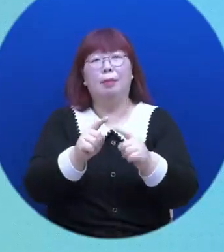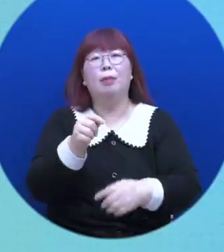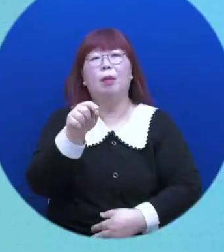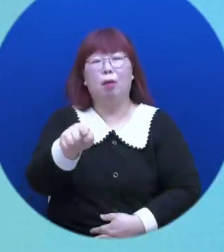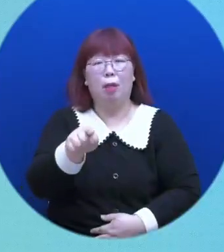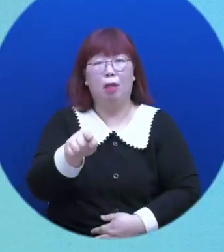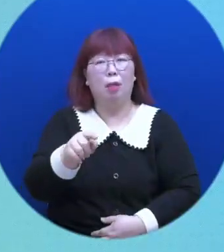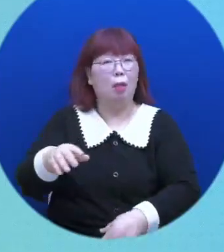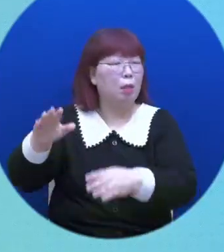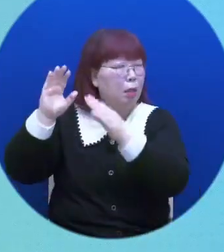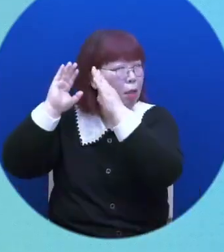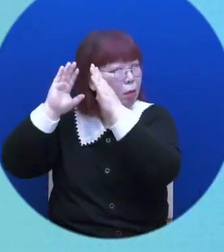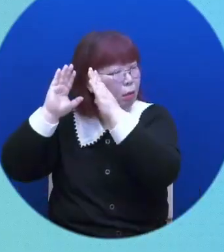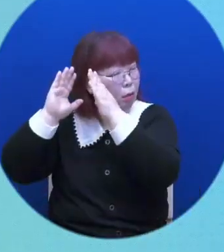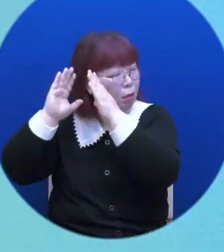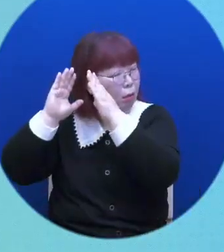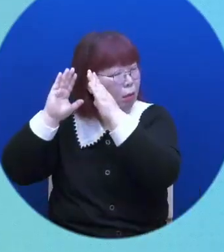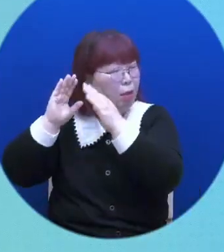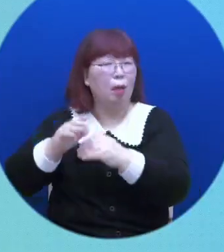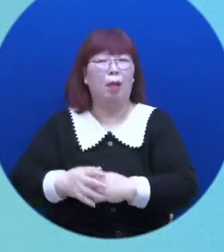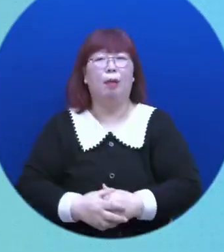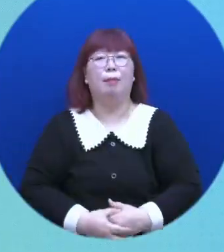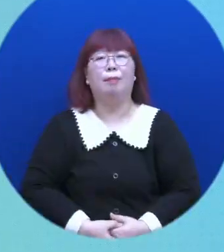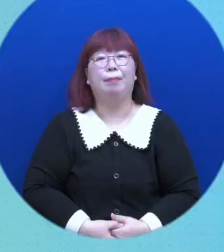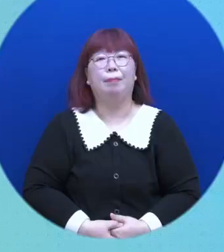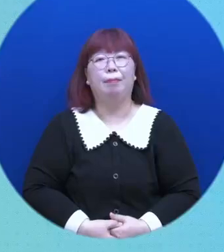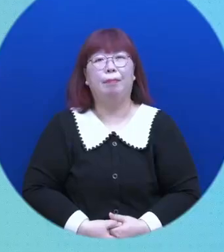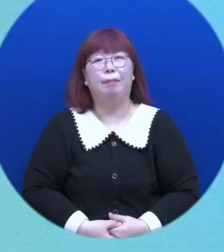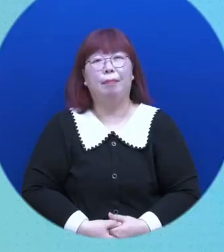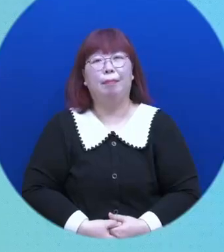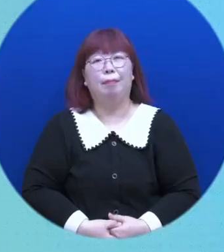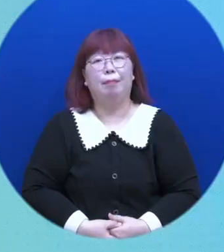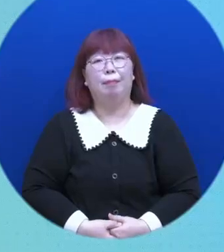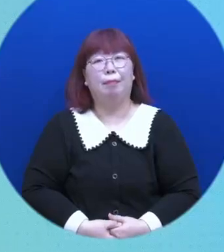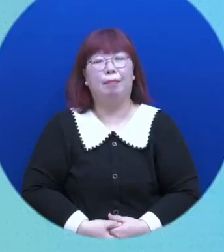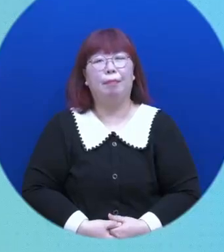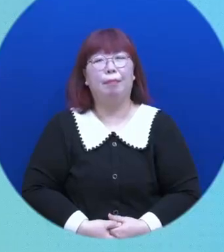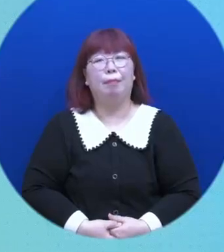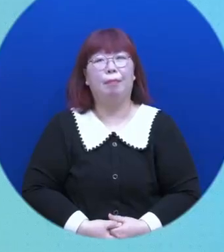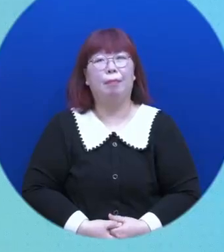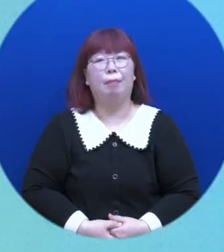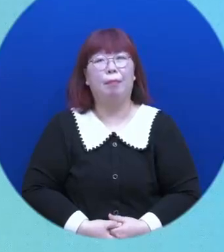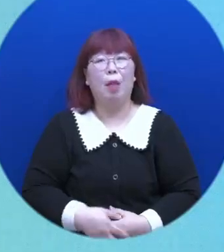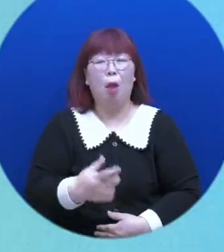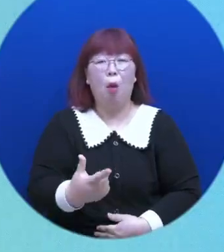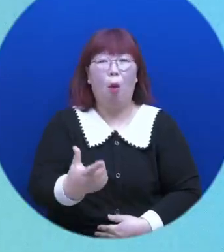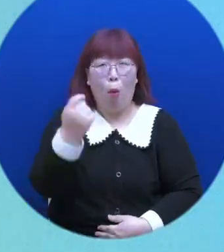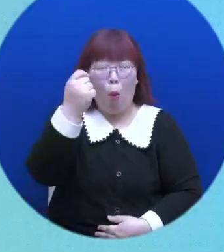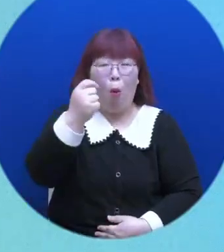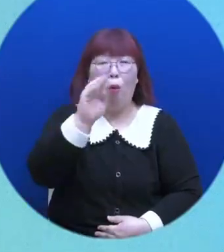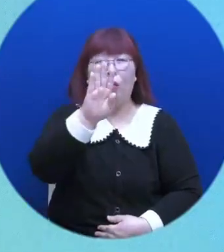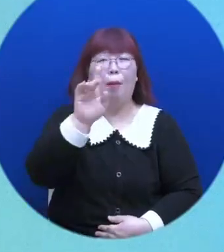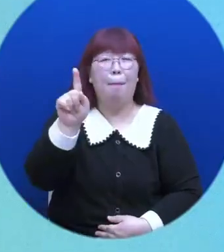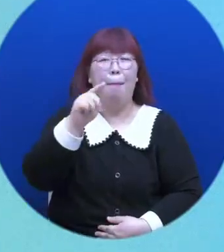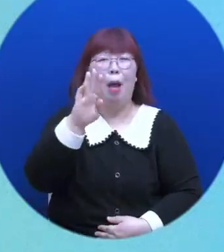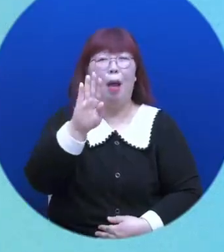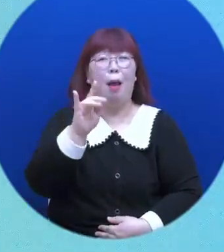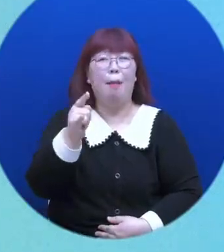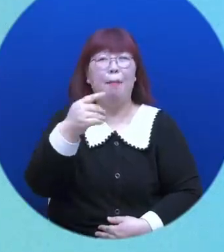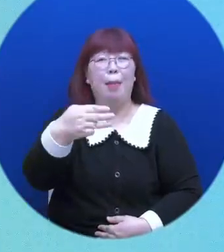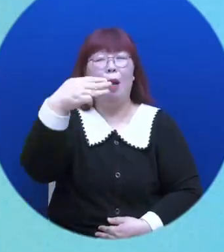너희는 귀를 기울이라 이렇게 말씀을 해요. 곧 바빌론으로